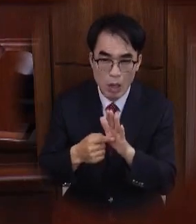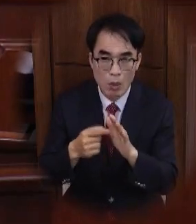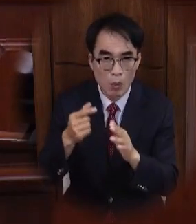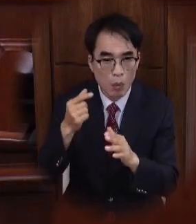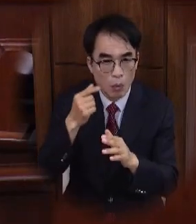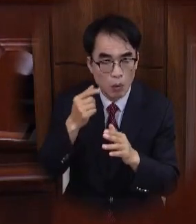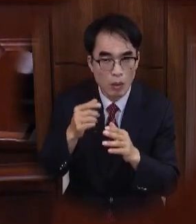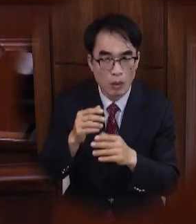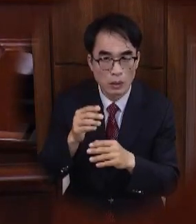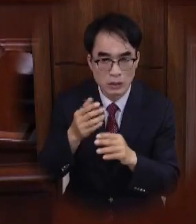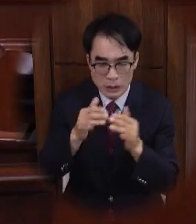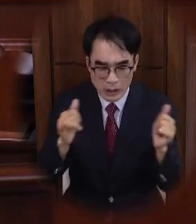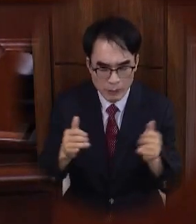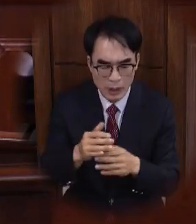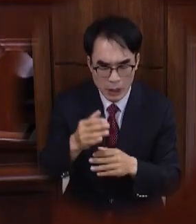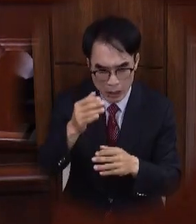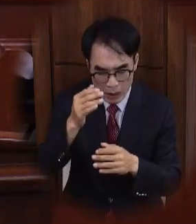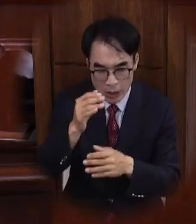사정사정